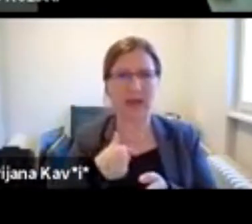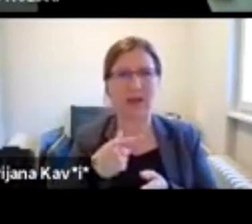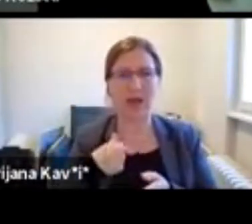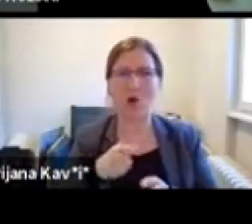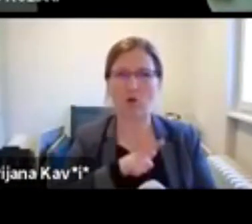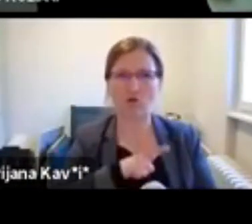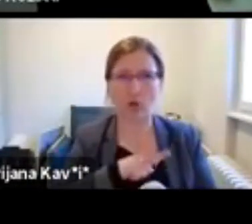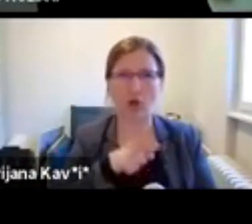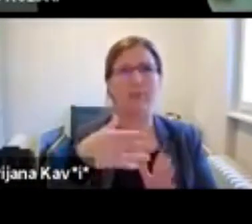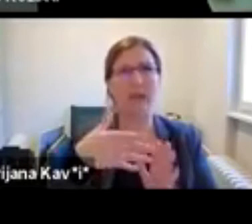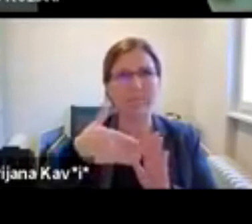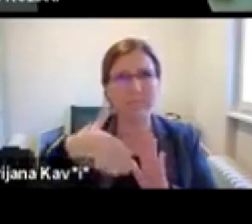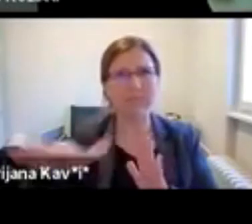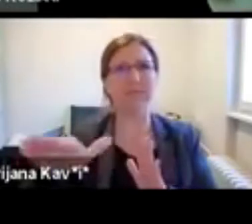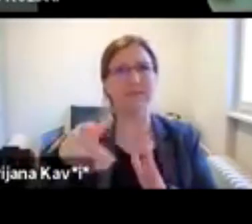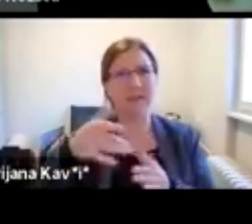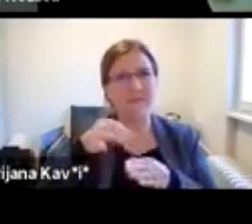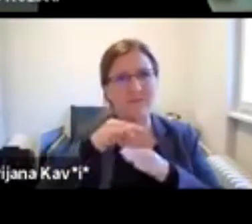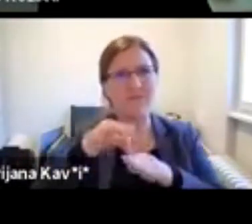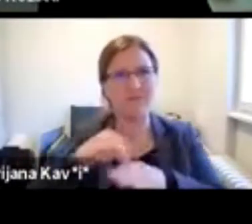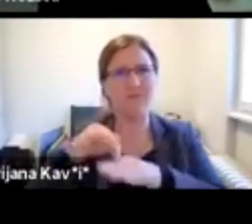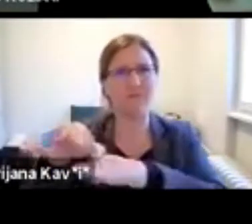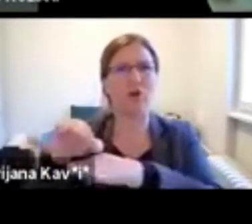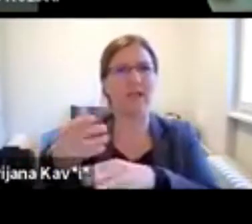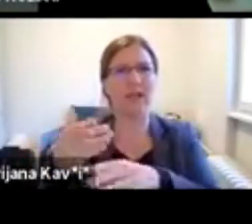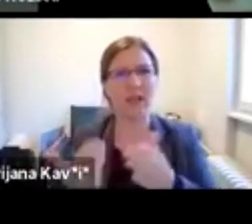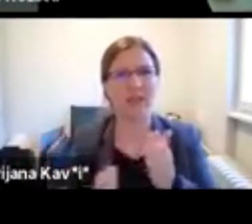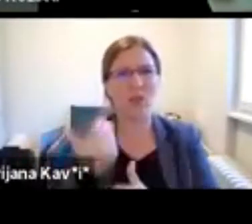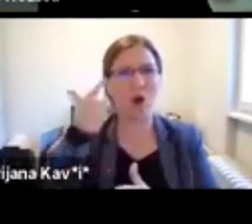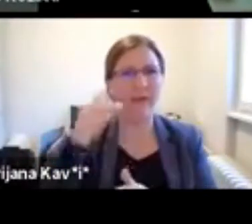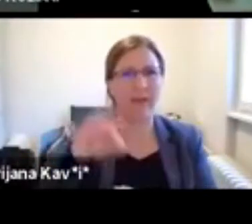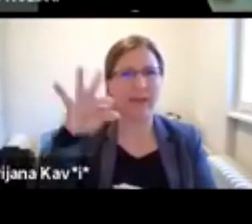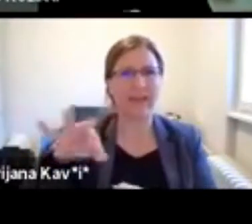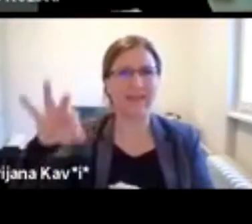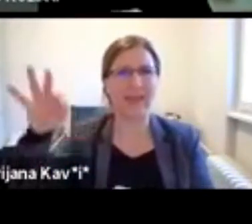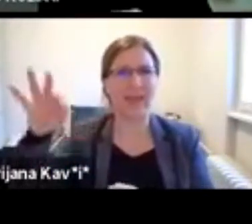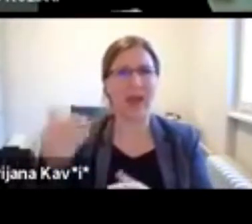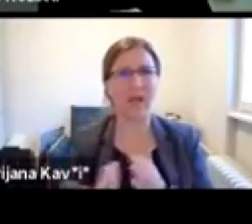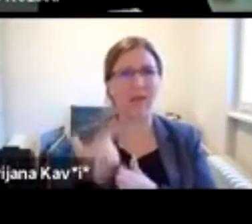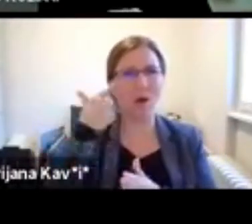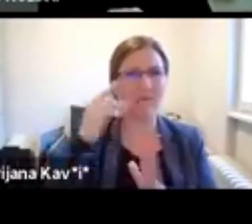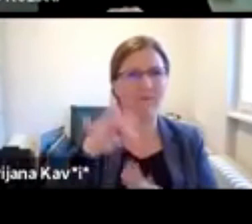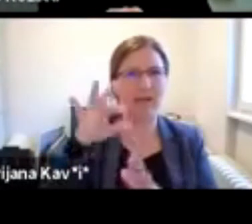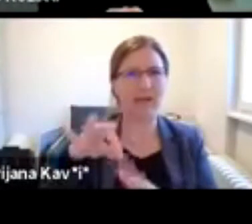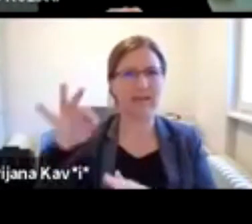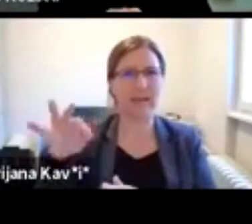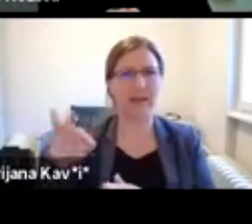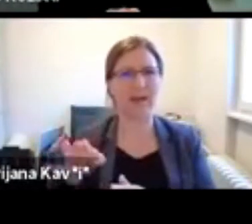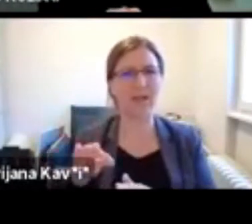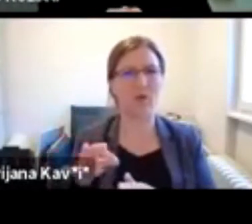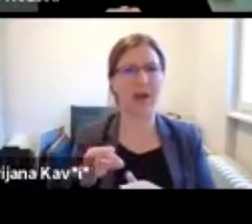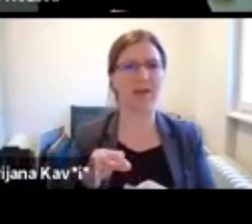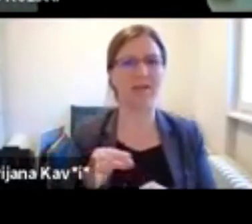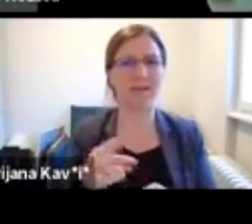budete predvodnici ideja, rasadnik nekih novina, jer to ste